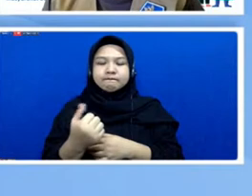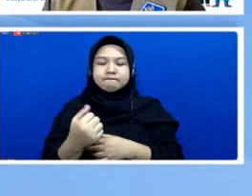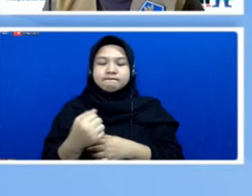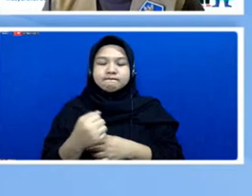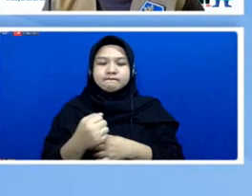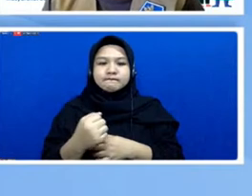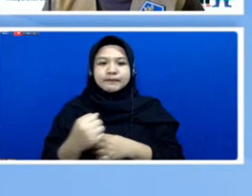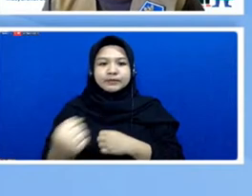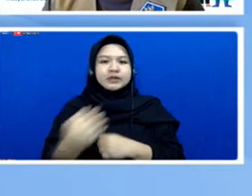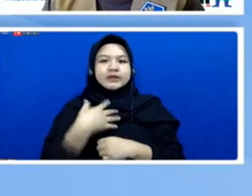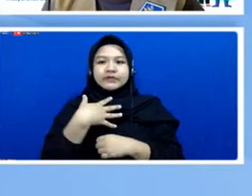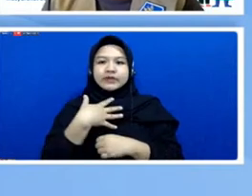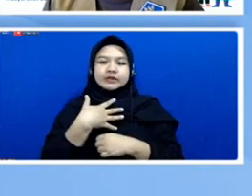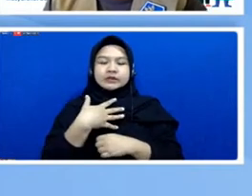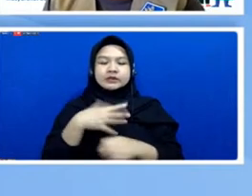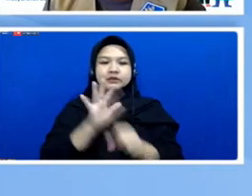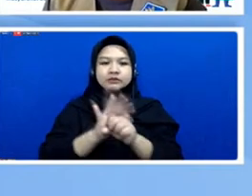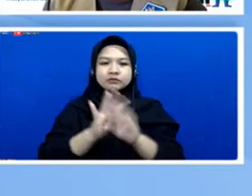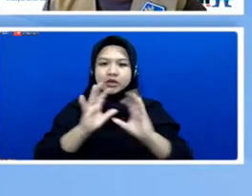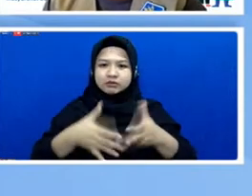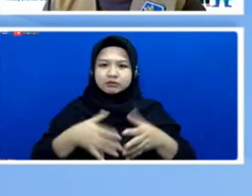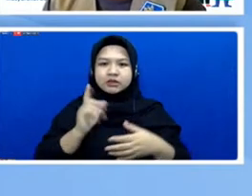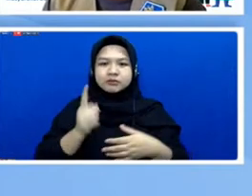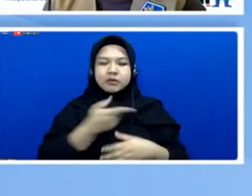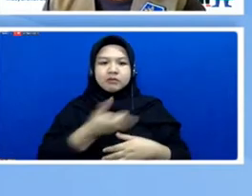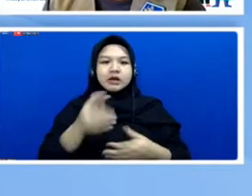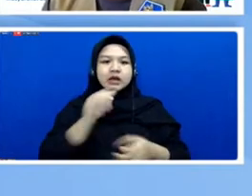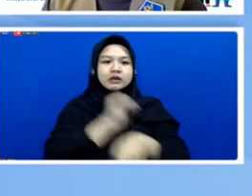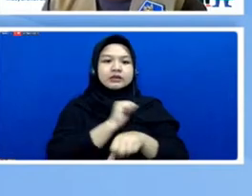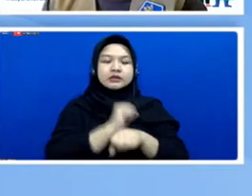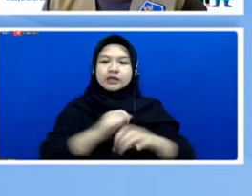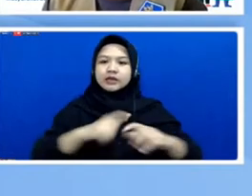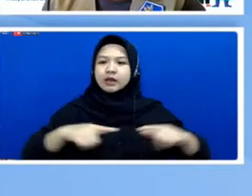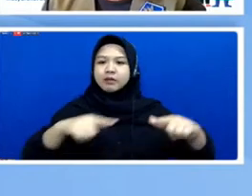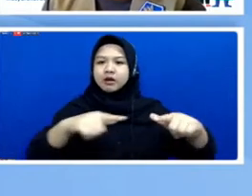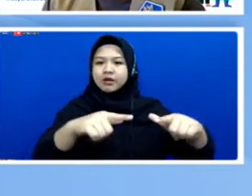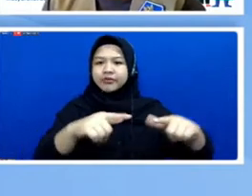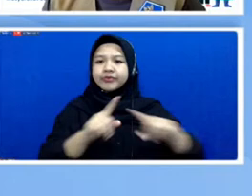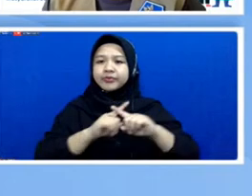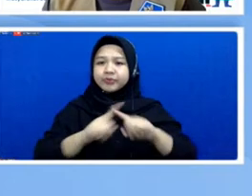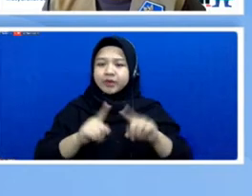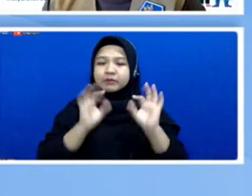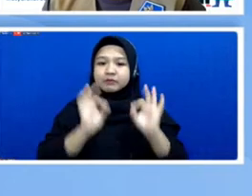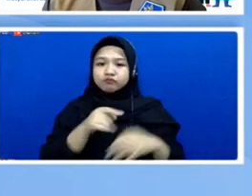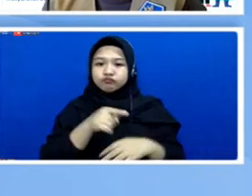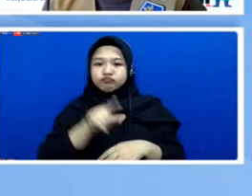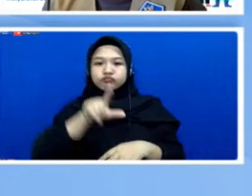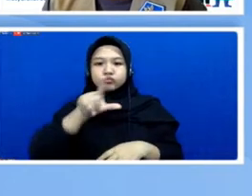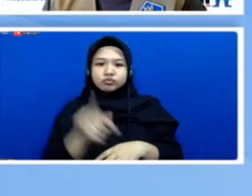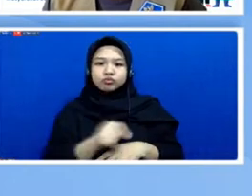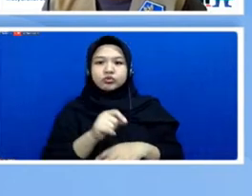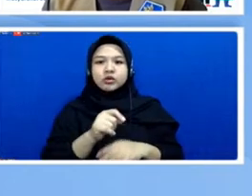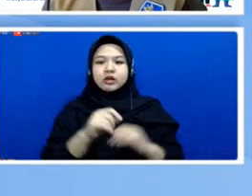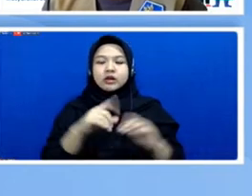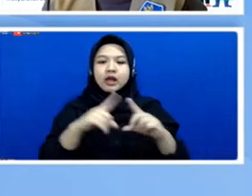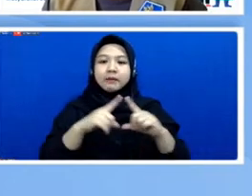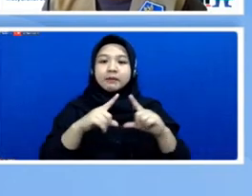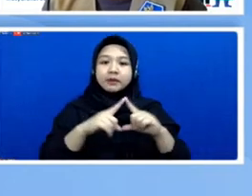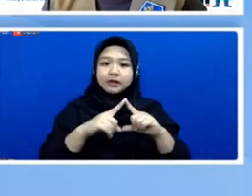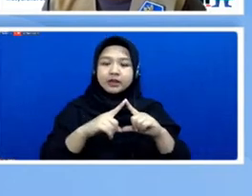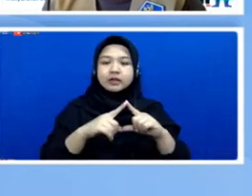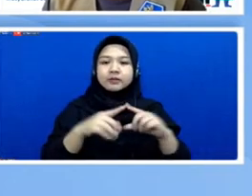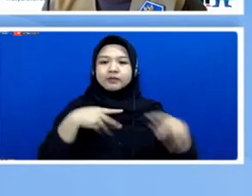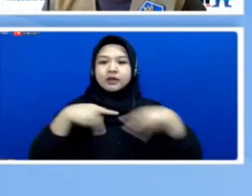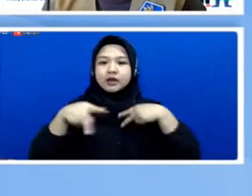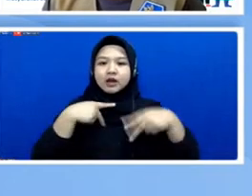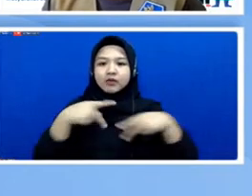bisa terinfeksi oleh pandemi COVID karena mereka ada di lapangan gitu. Namun pada saat itu di bulan April, relawan